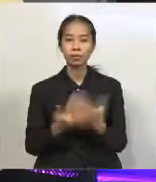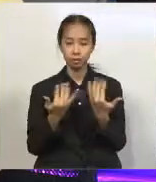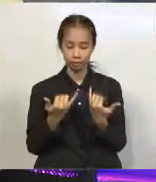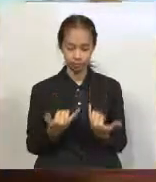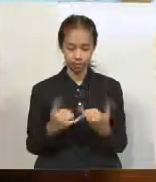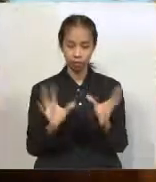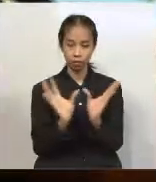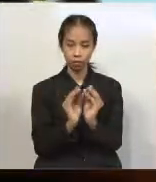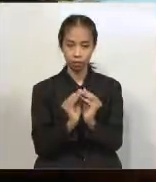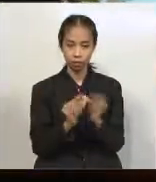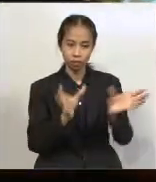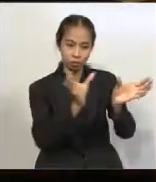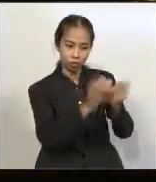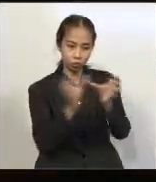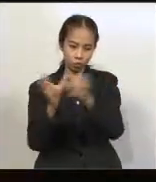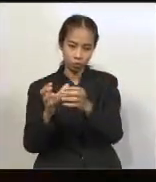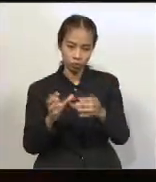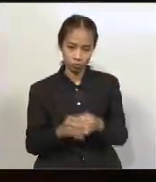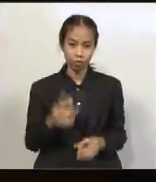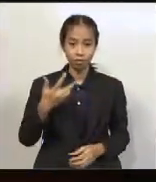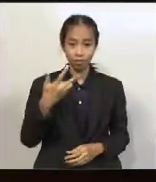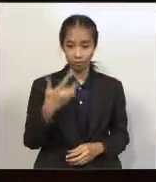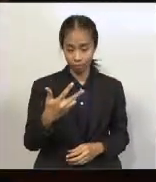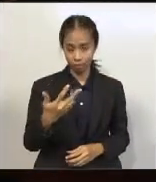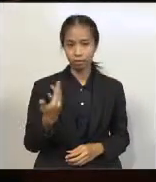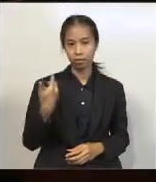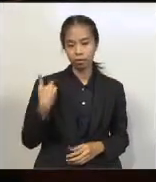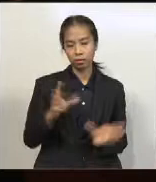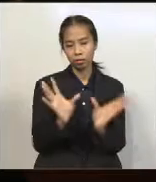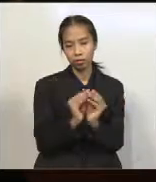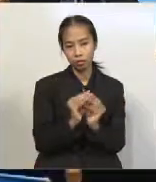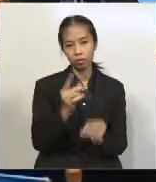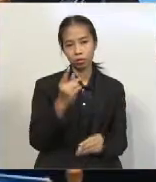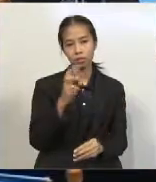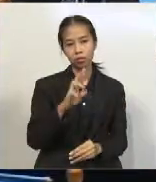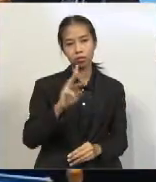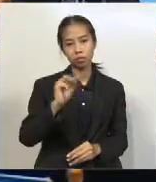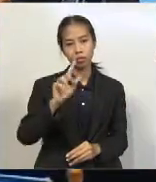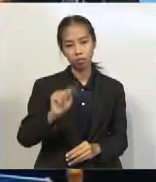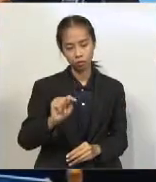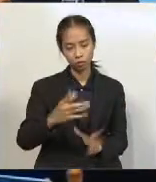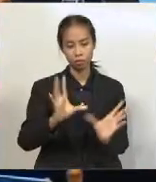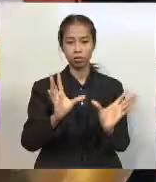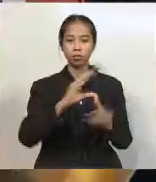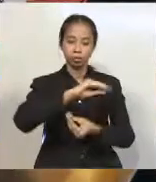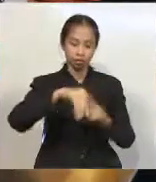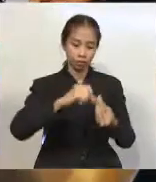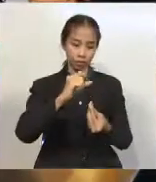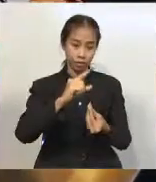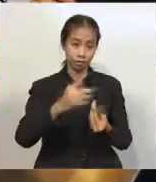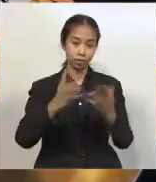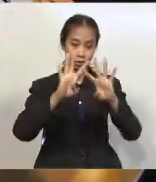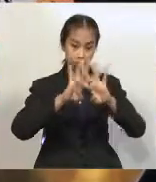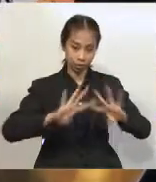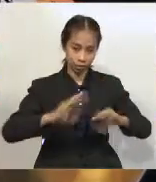ซึ่งเวทีการประชุม3กลุ่มสำคัญทั้งการประชุมรัฐมนตรีเศรษฐกิจอาเซียนครั้งที่51ที่10ประเทศสม